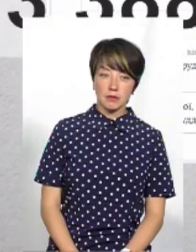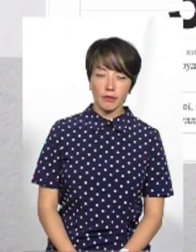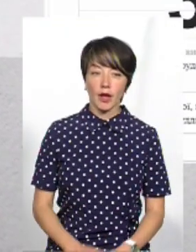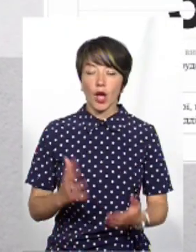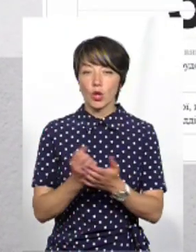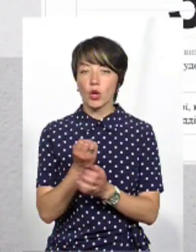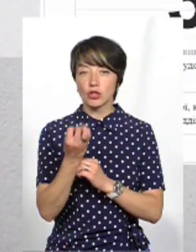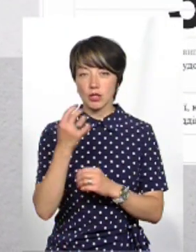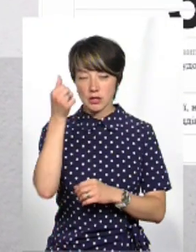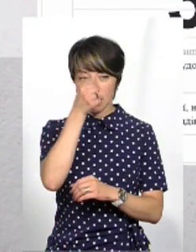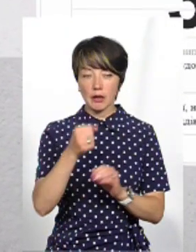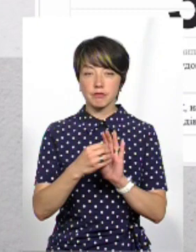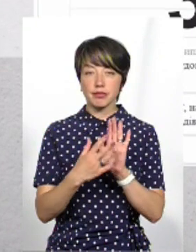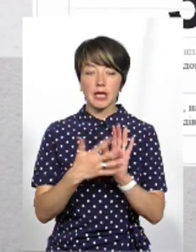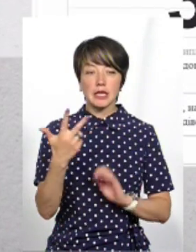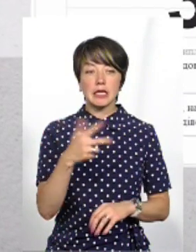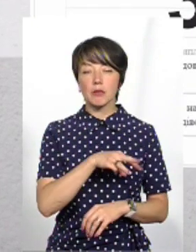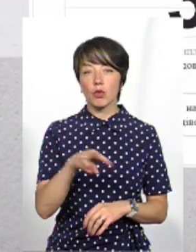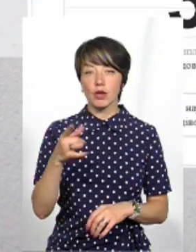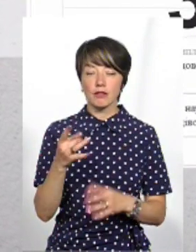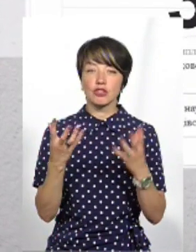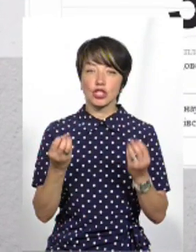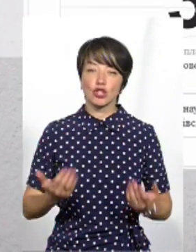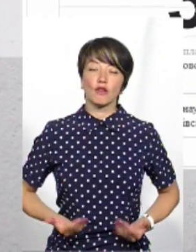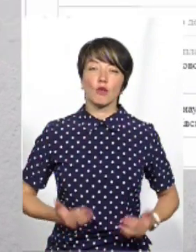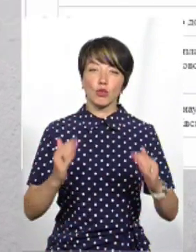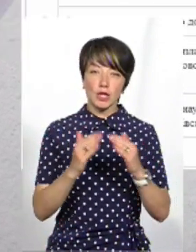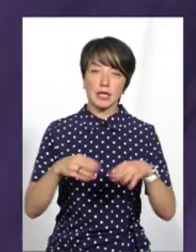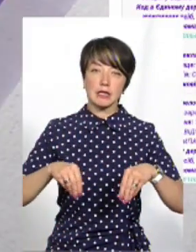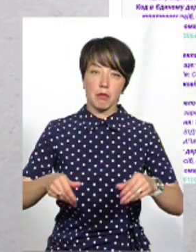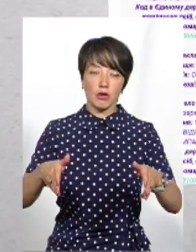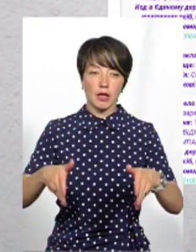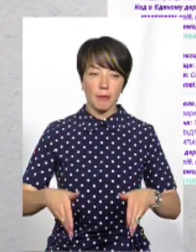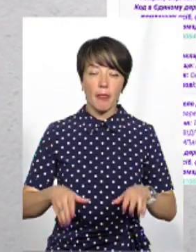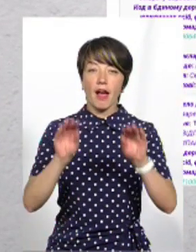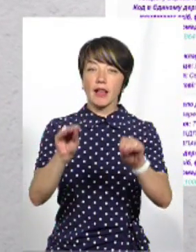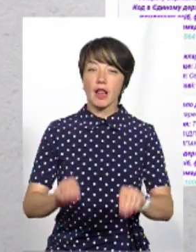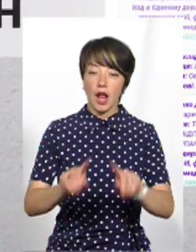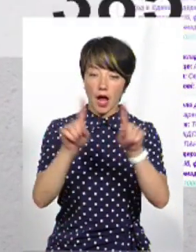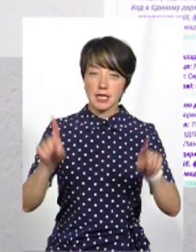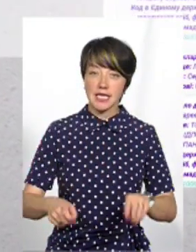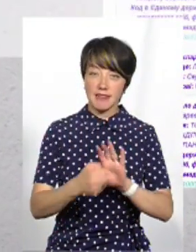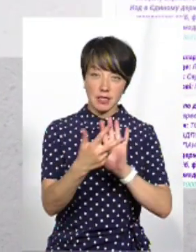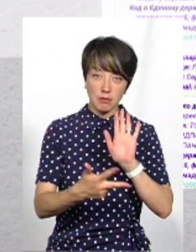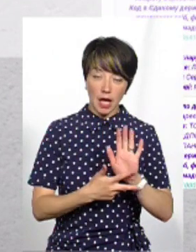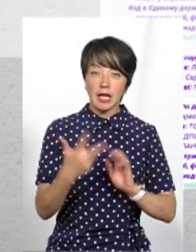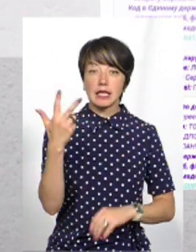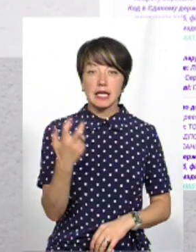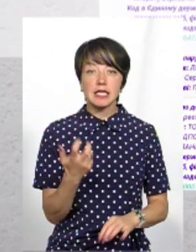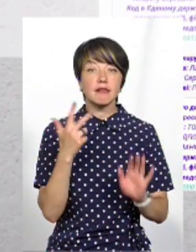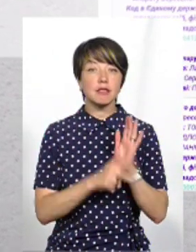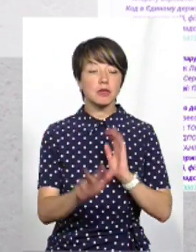рік задекларував понад 3 мільйони гривень. Ще житловий будинок та земельну ділянку. У декларації за 18-й –